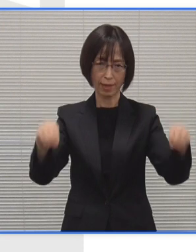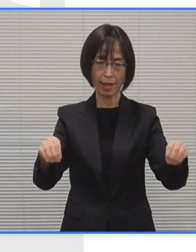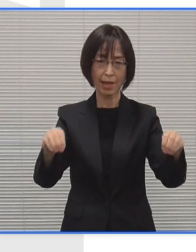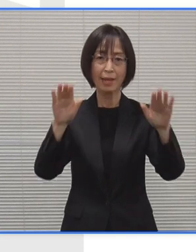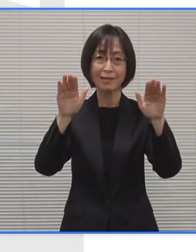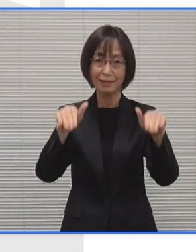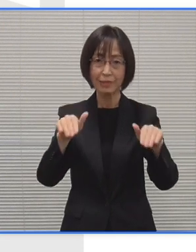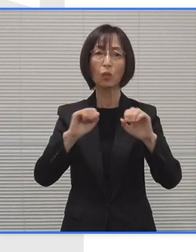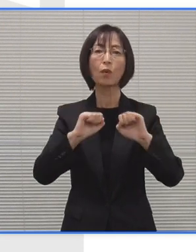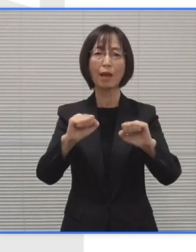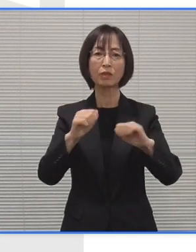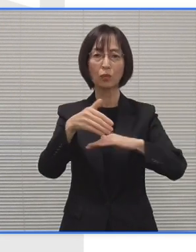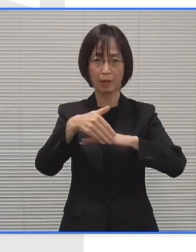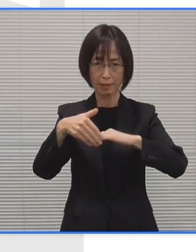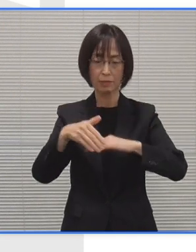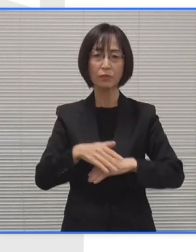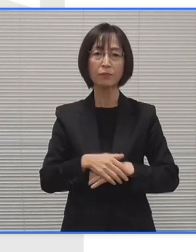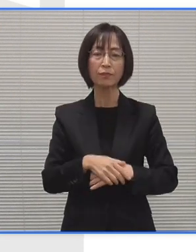を